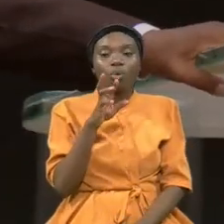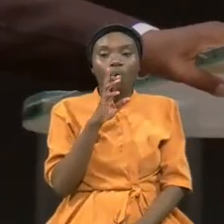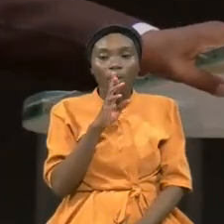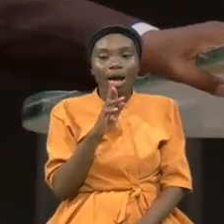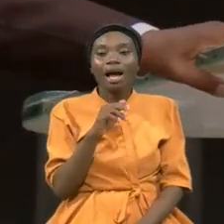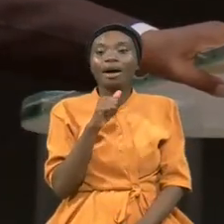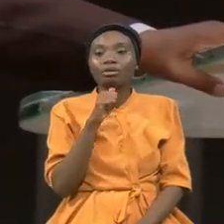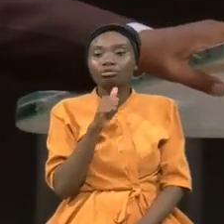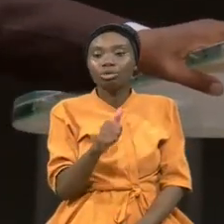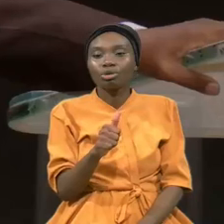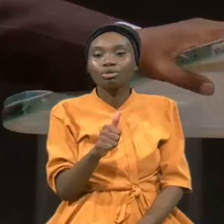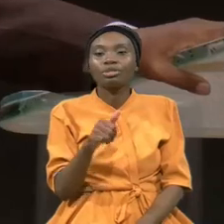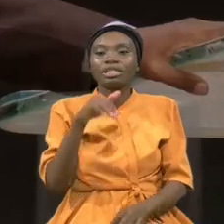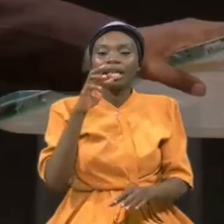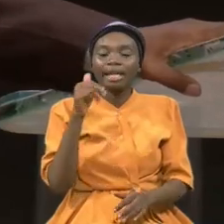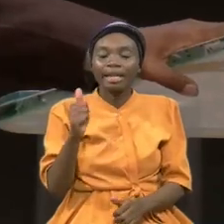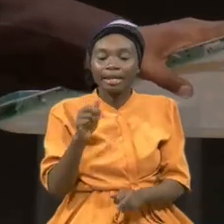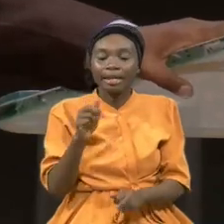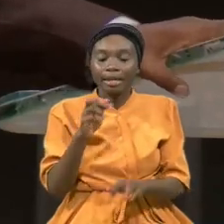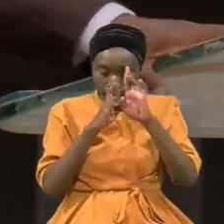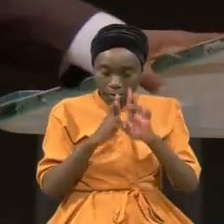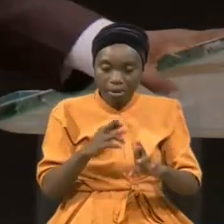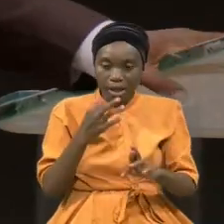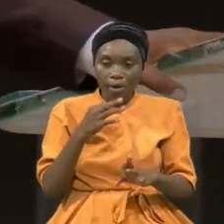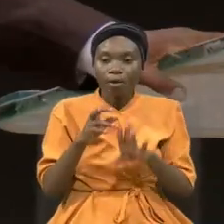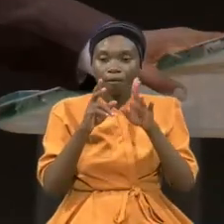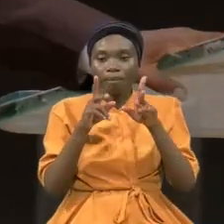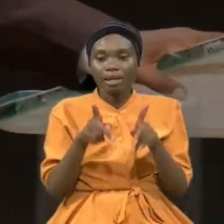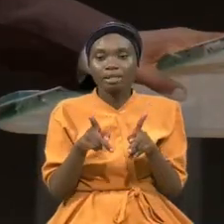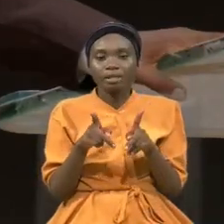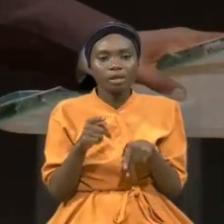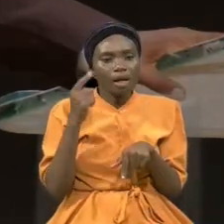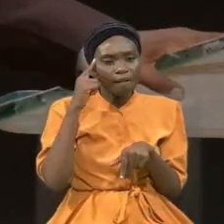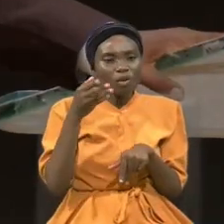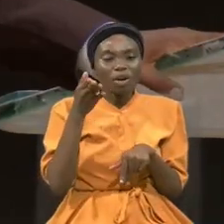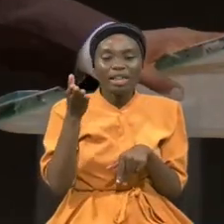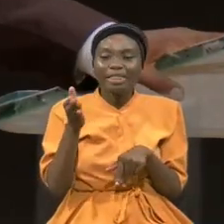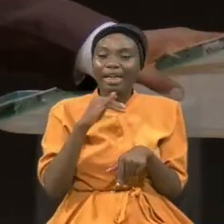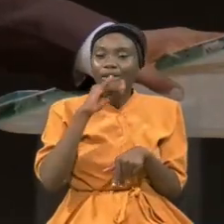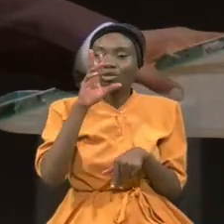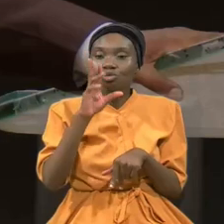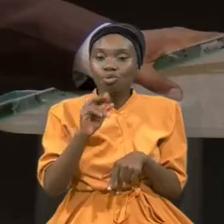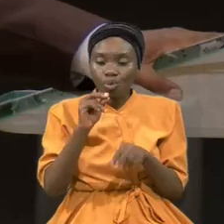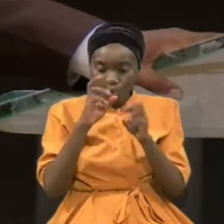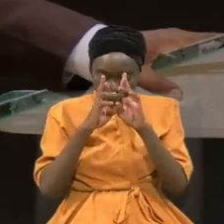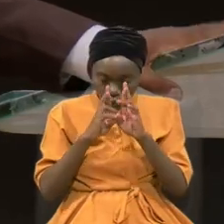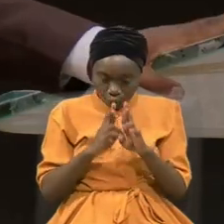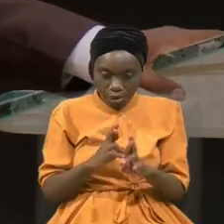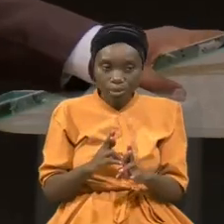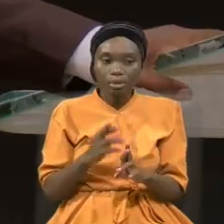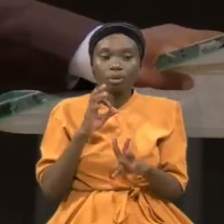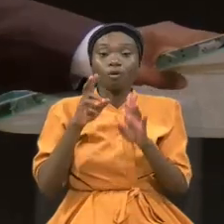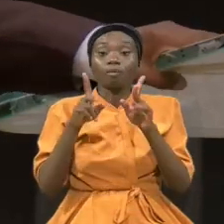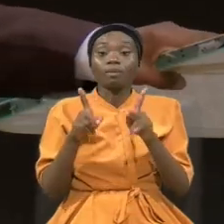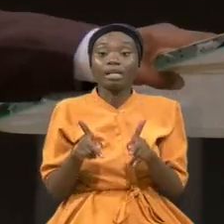et tu ne fais pas exception de personne. Et car il ne fait pas exception